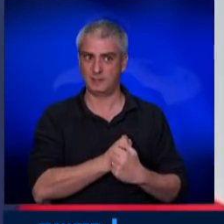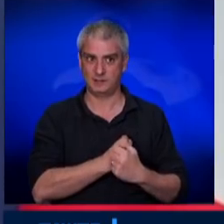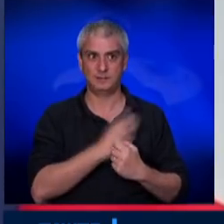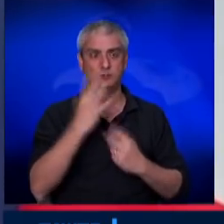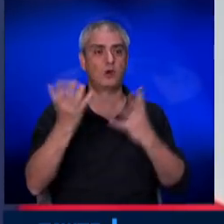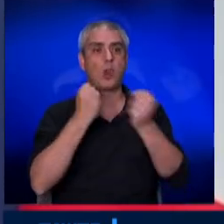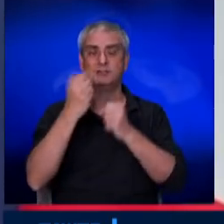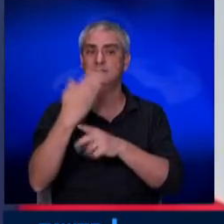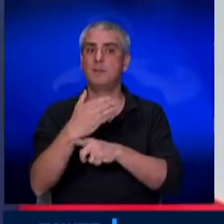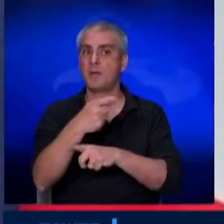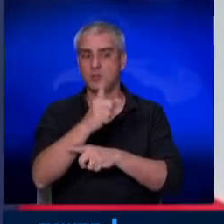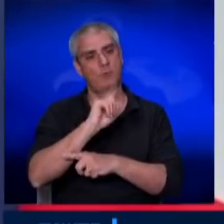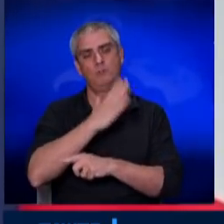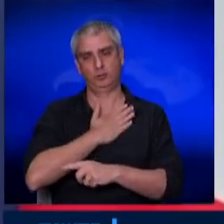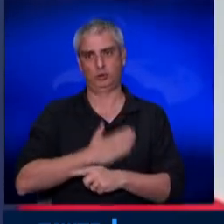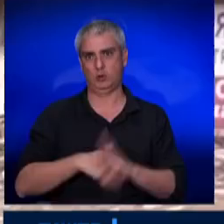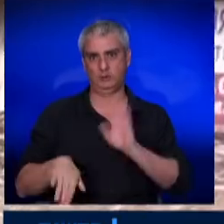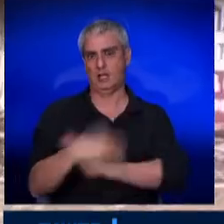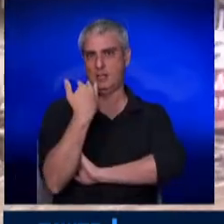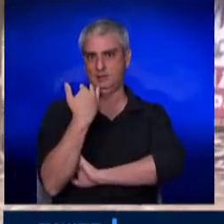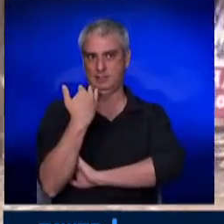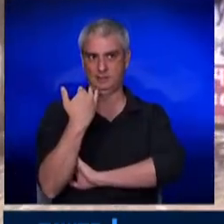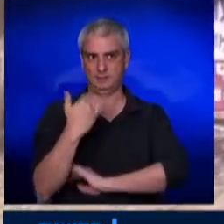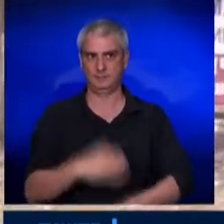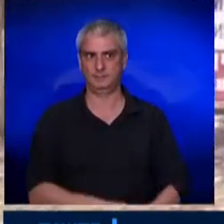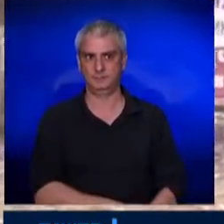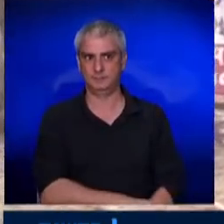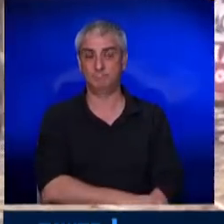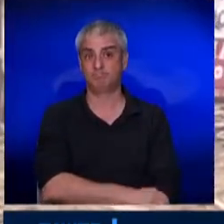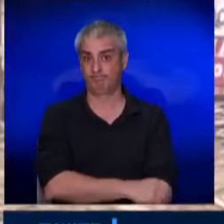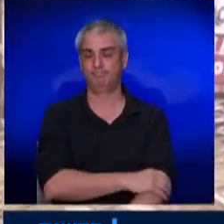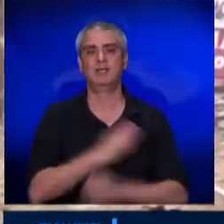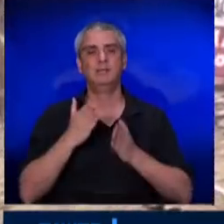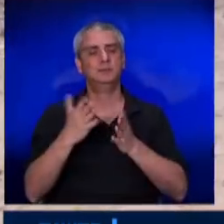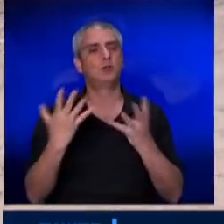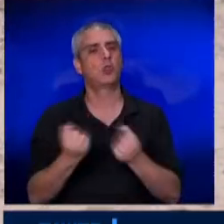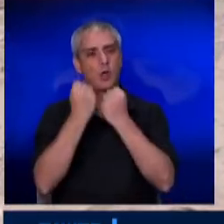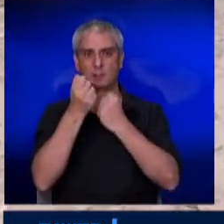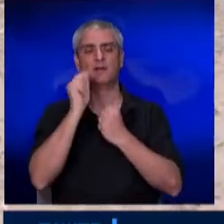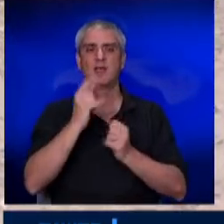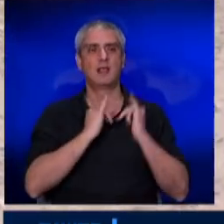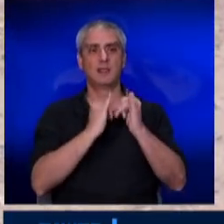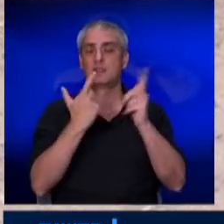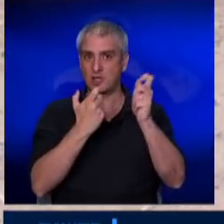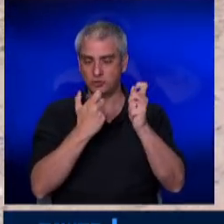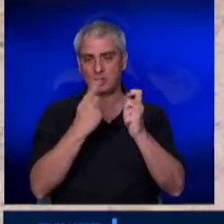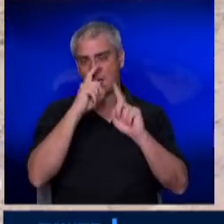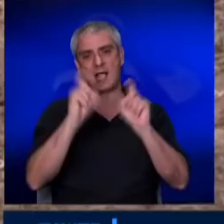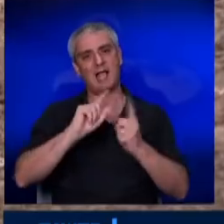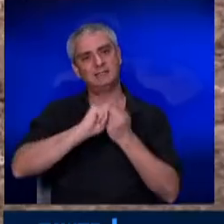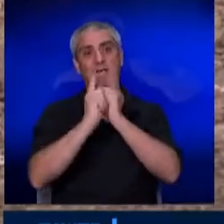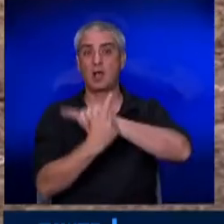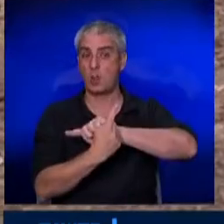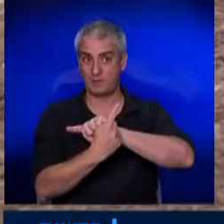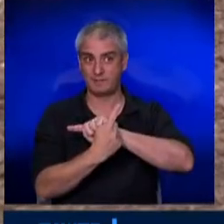évacuer toutes celles et ceux qui souhaitent quitter Mariupol. מסדרונות הומניטריים, הספקת נשק, מקורות גז